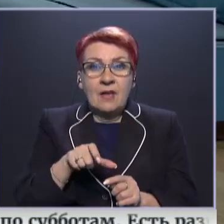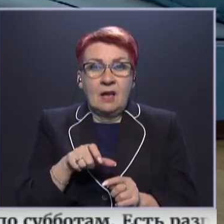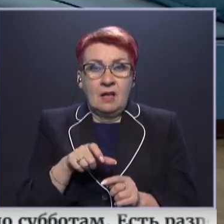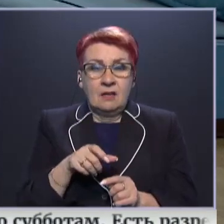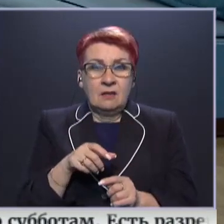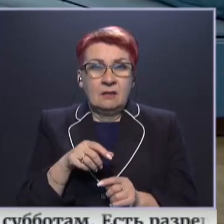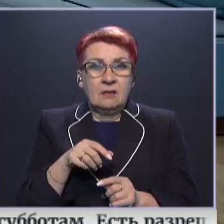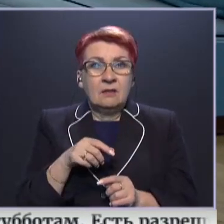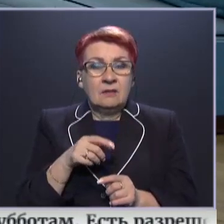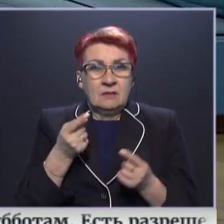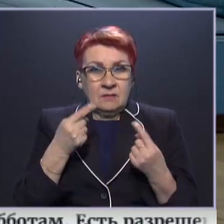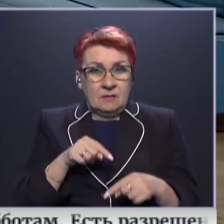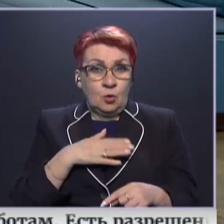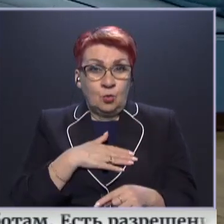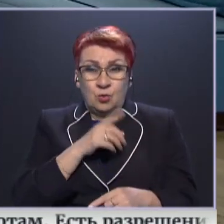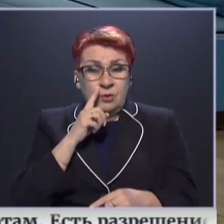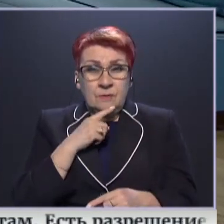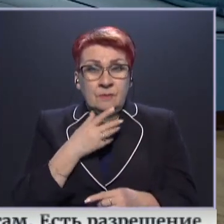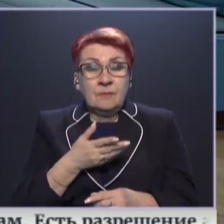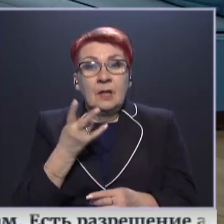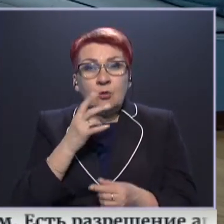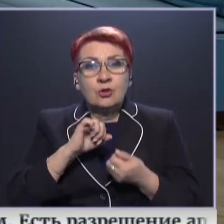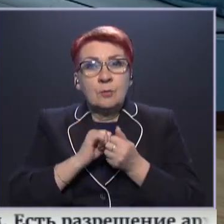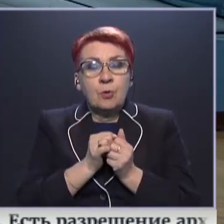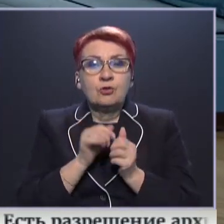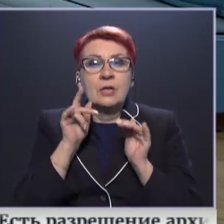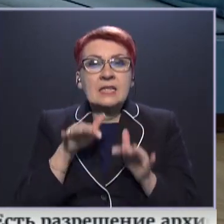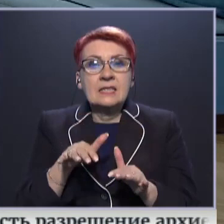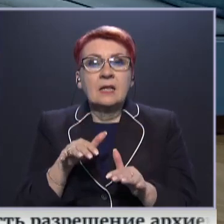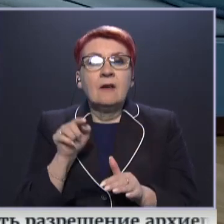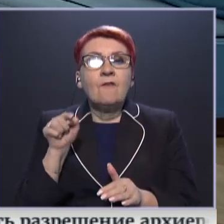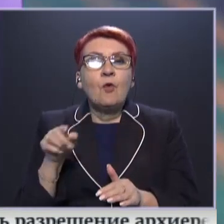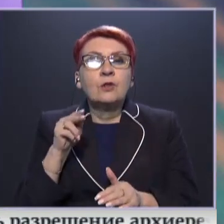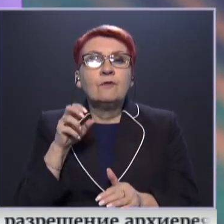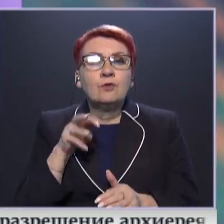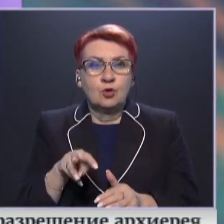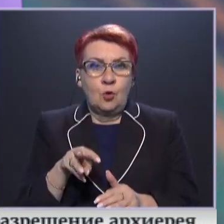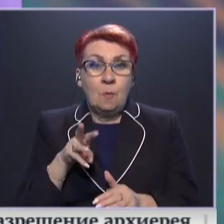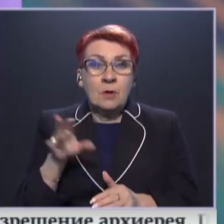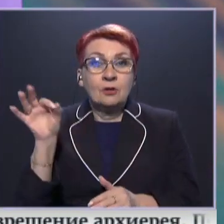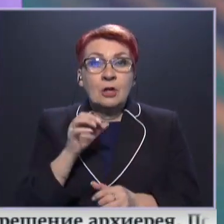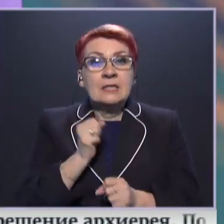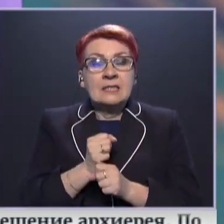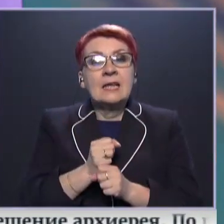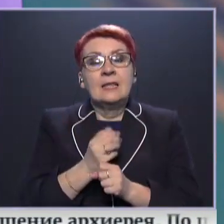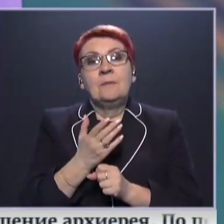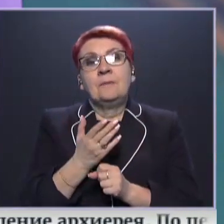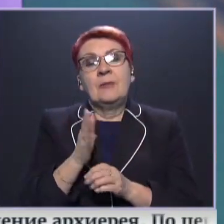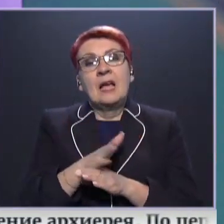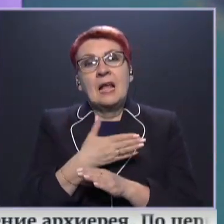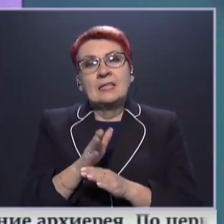здесь вот так. Ну и потом нужно помнить, что дело вот еще в чем. Мы часто делаем различия грехов.